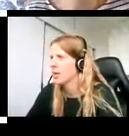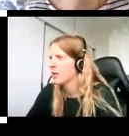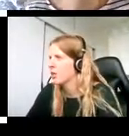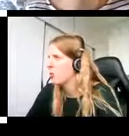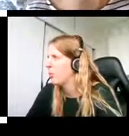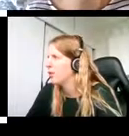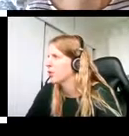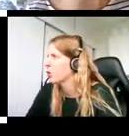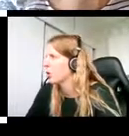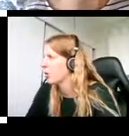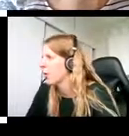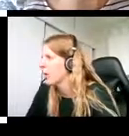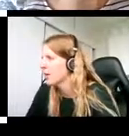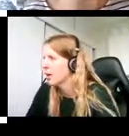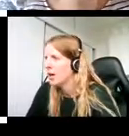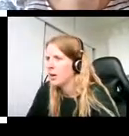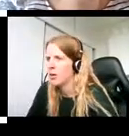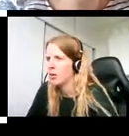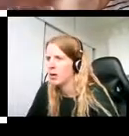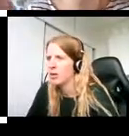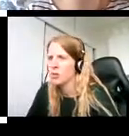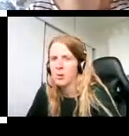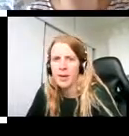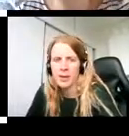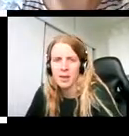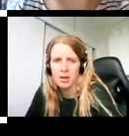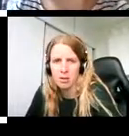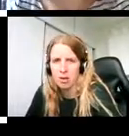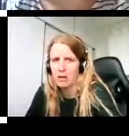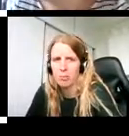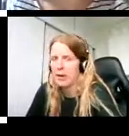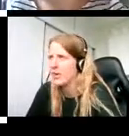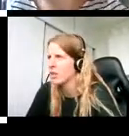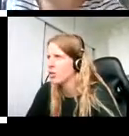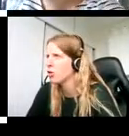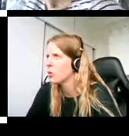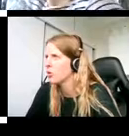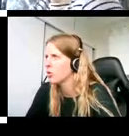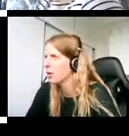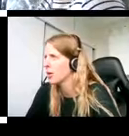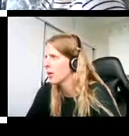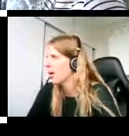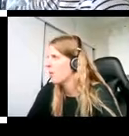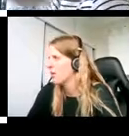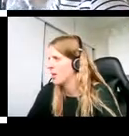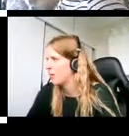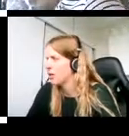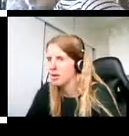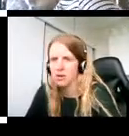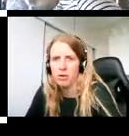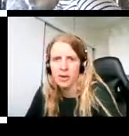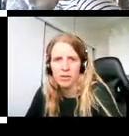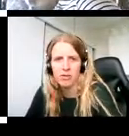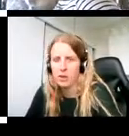vorig jaar geen speelpleinverantwoordelijke waren. Voor degenen die het wel waren, je gaat een paar dingen zien terugkomen natuurlijk. Maar we zijn hier